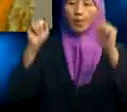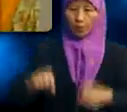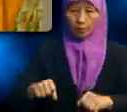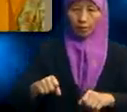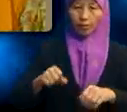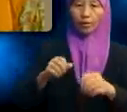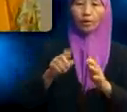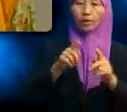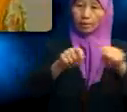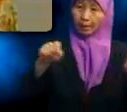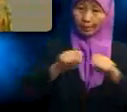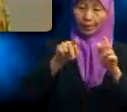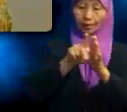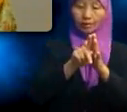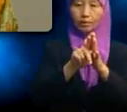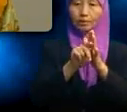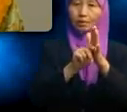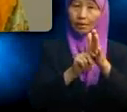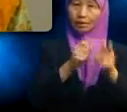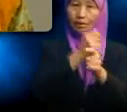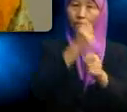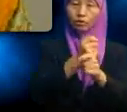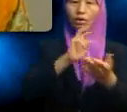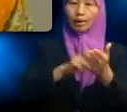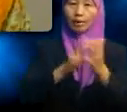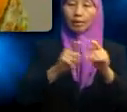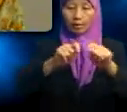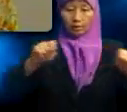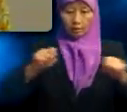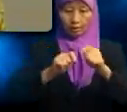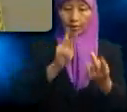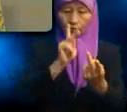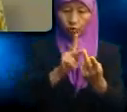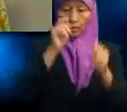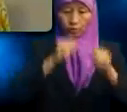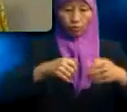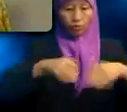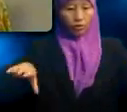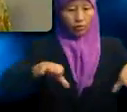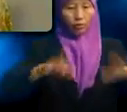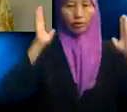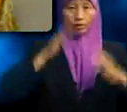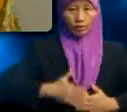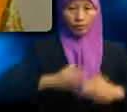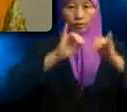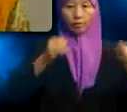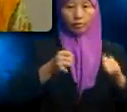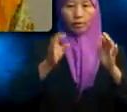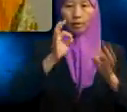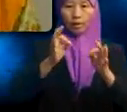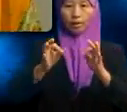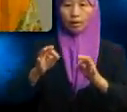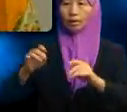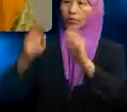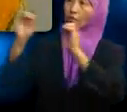Tempat-tempat tertentu bermaksud tempat-tempat yang sesuai untuk didirikan solat Jumaat sekiranya sesuatu tempat itu tidak